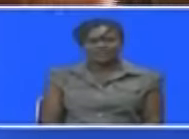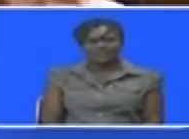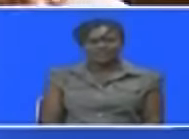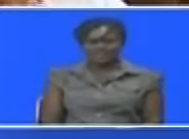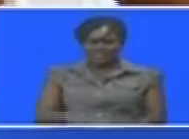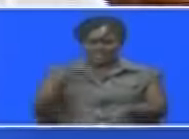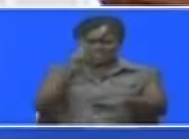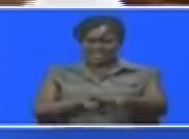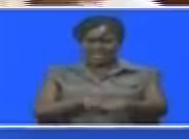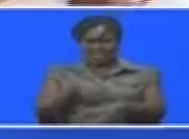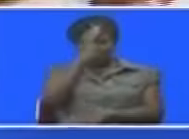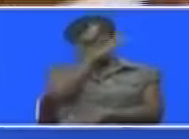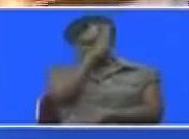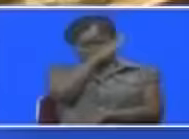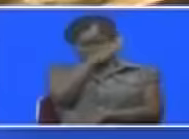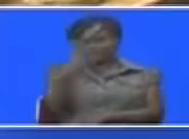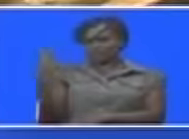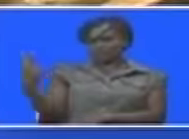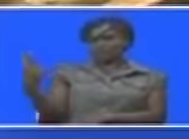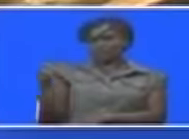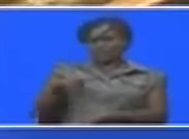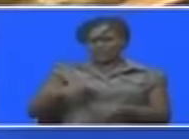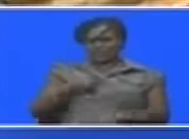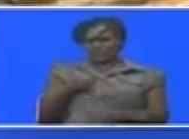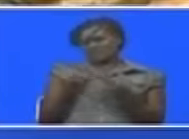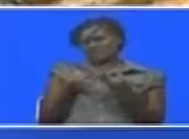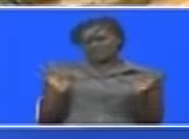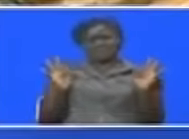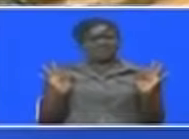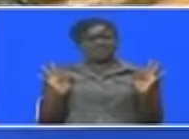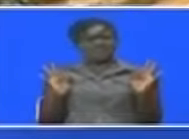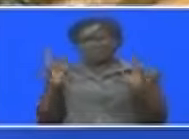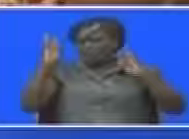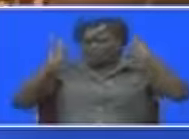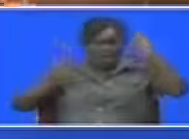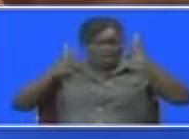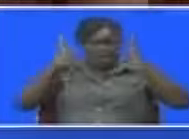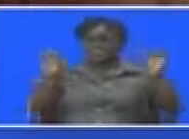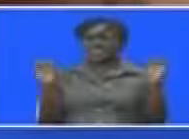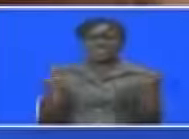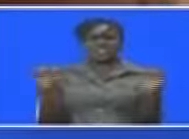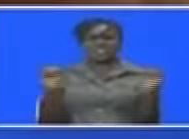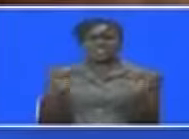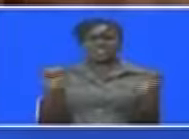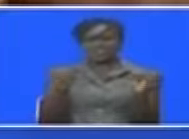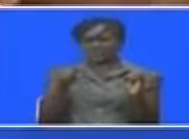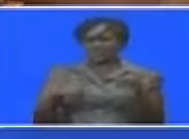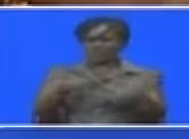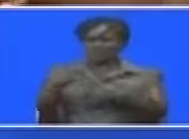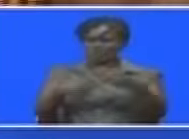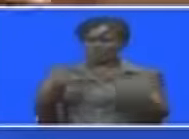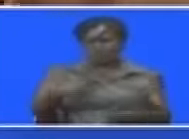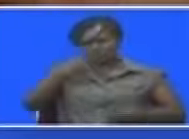Ni saa nane mchana na hapa wanajihisi huru na bila kujali jinsi wabugiaji wamo katika shughuli